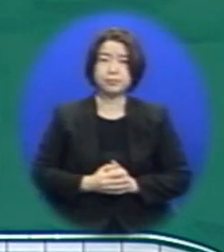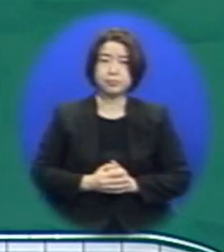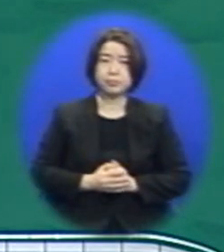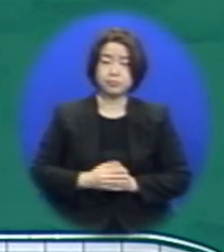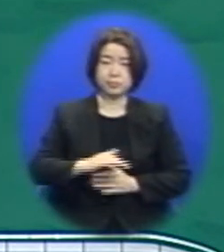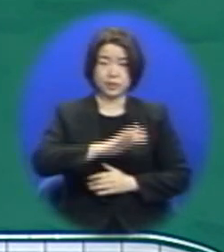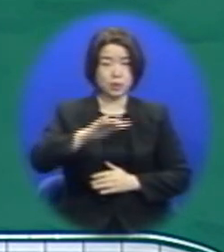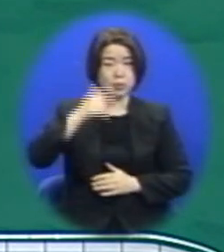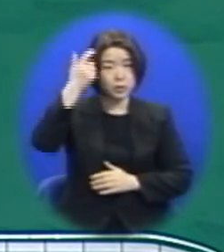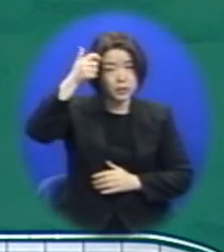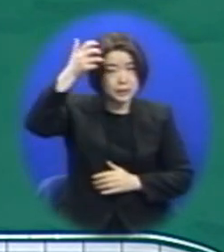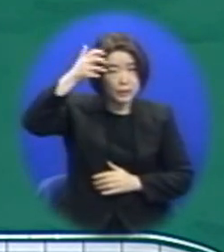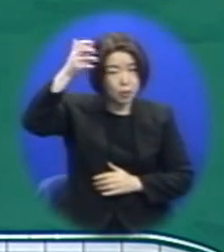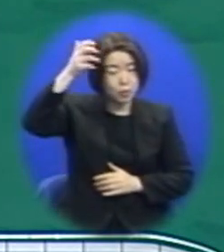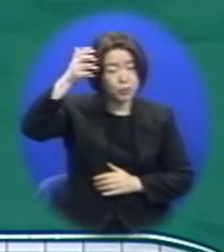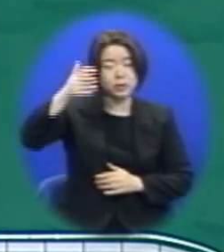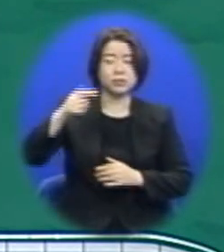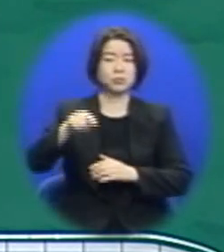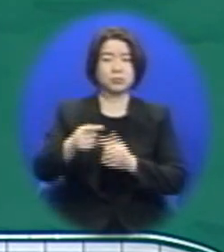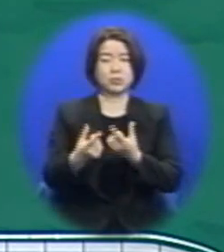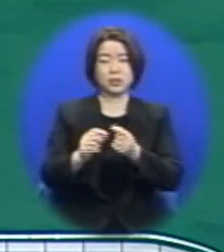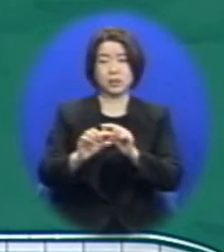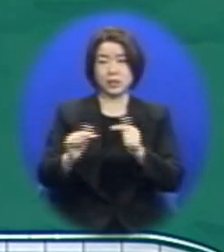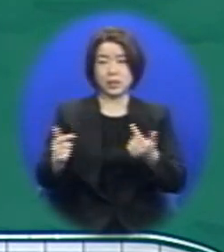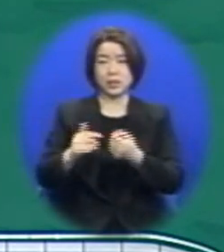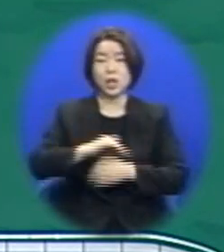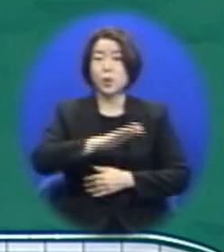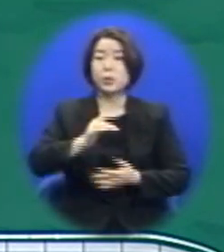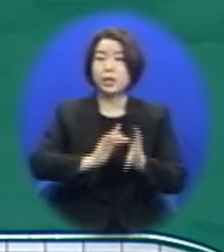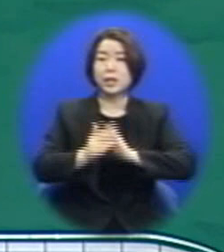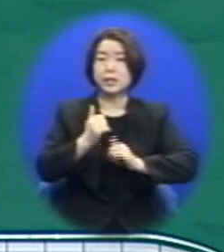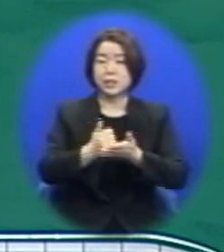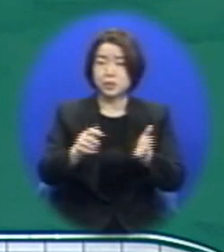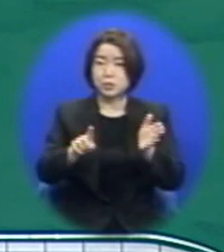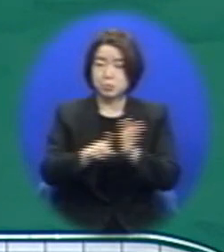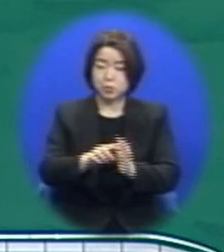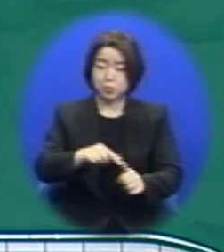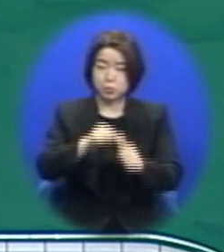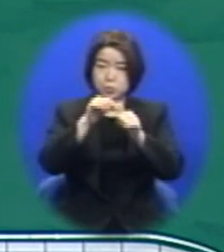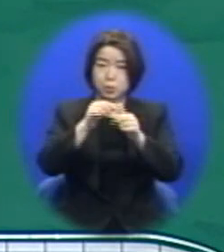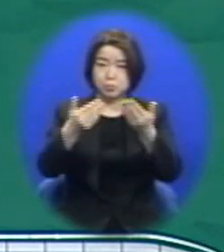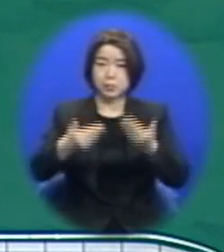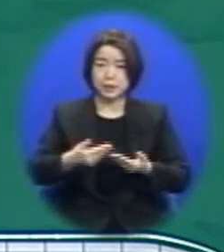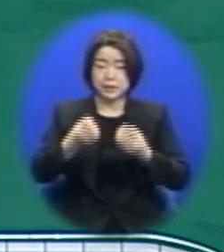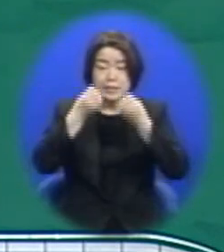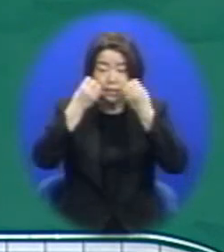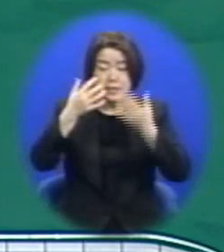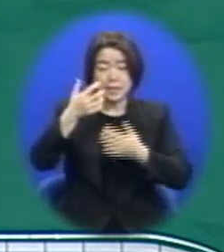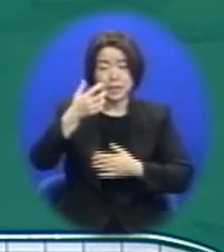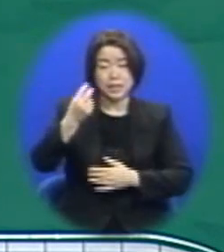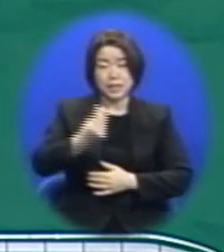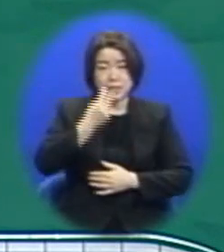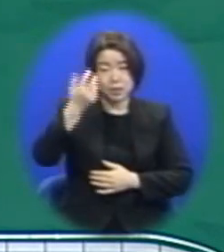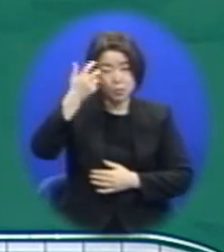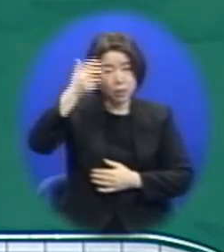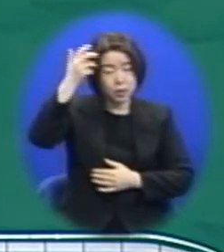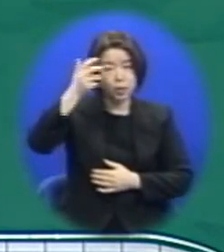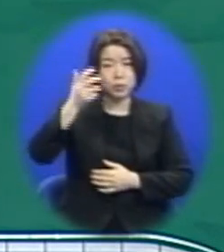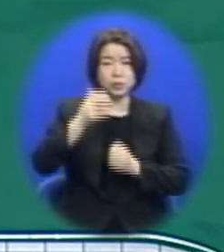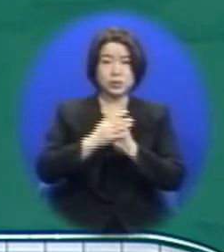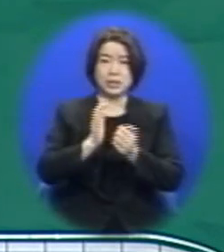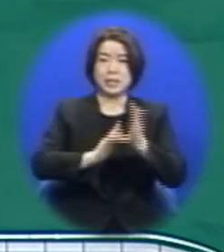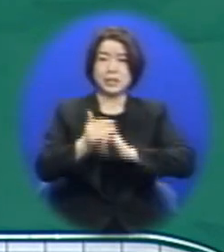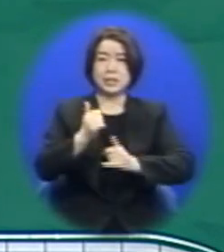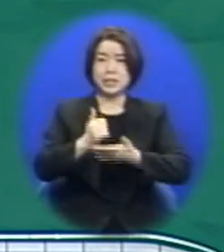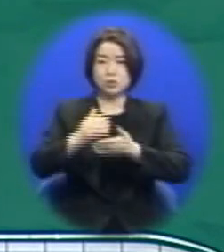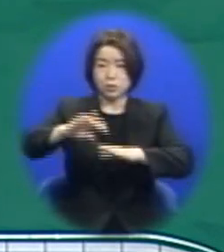우리 영혼은 그렇지 않아요. 우리가 예수 믿고 구원받은 이 새 생명을 얻은 영혼은 예수님이 왕이 되시기를